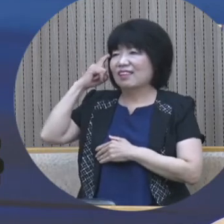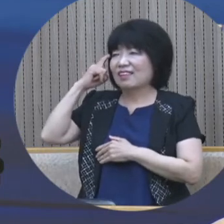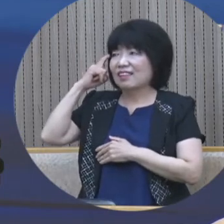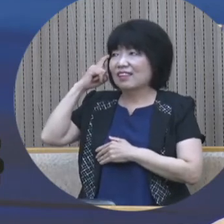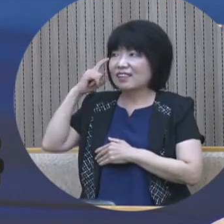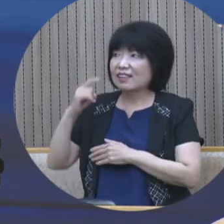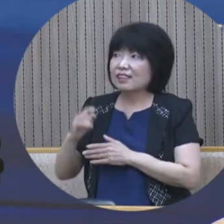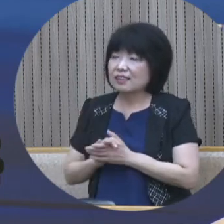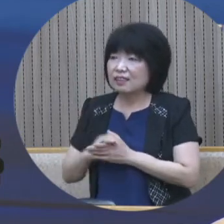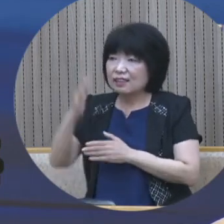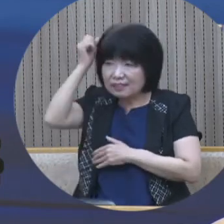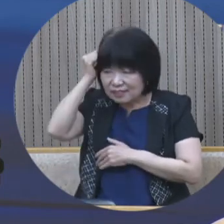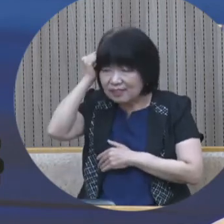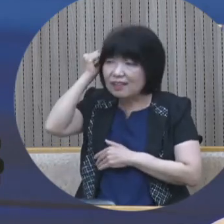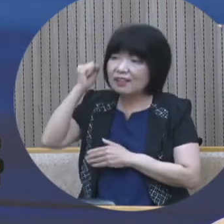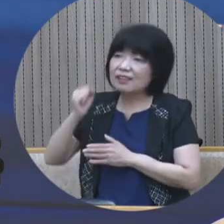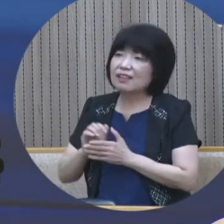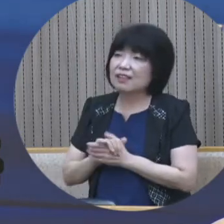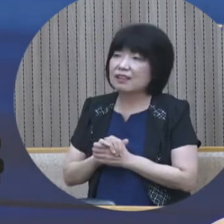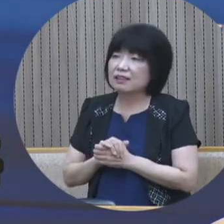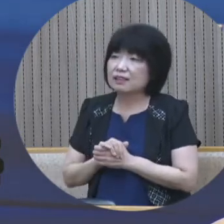거예요. 기억한 거예요.